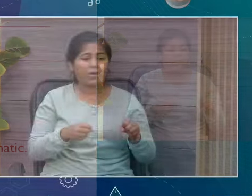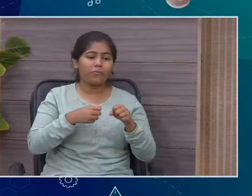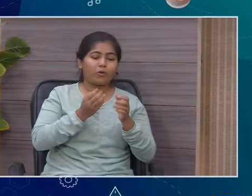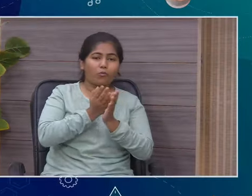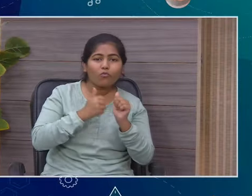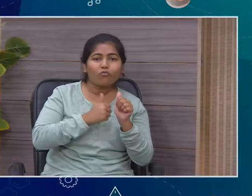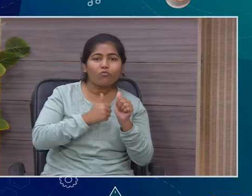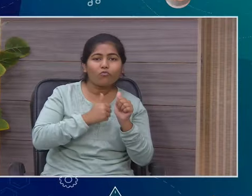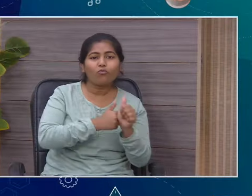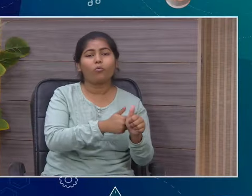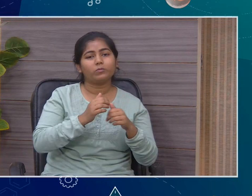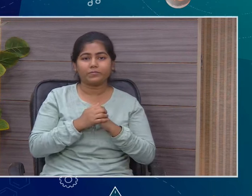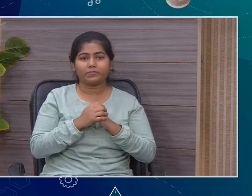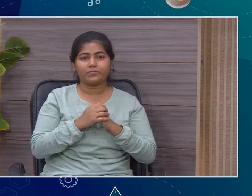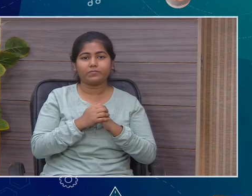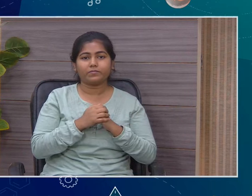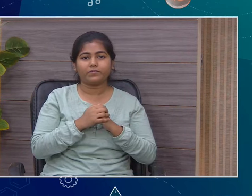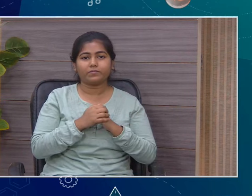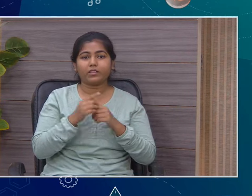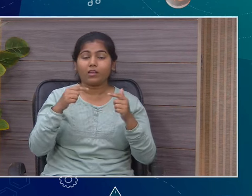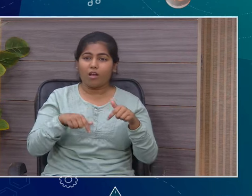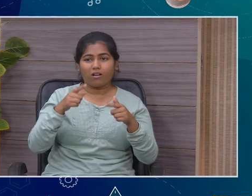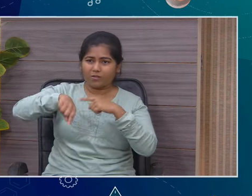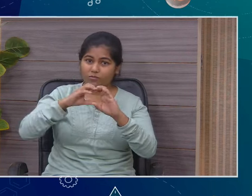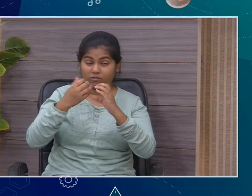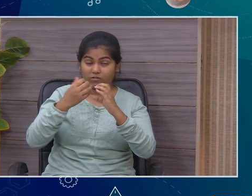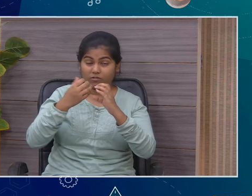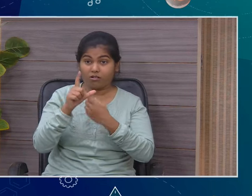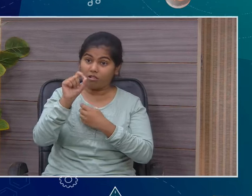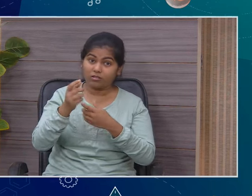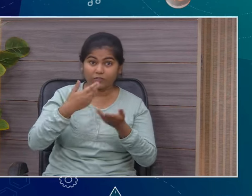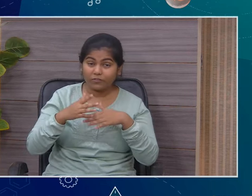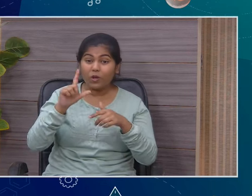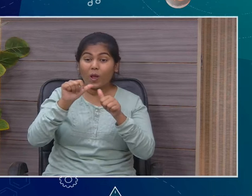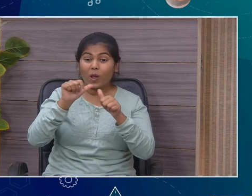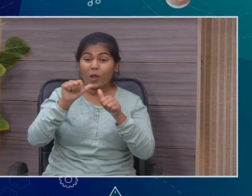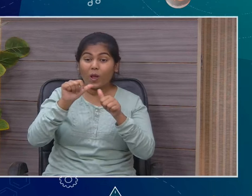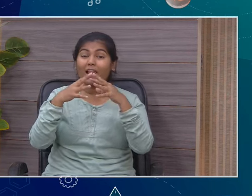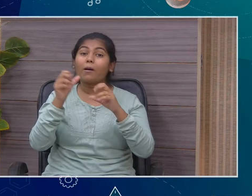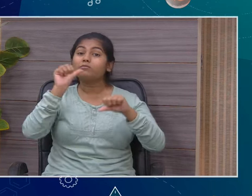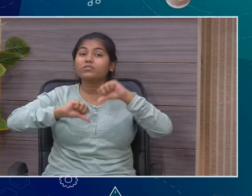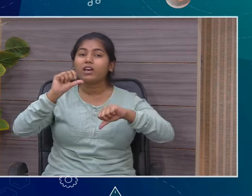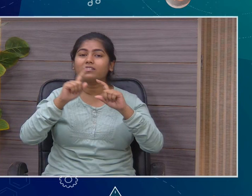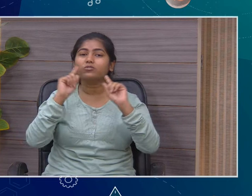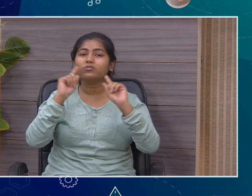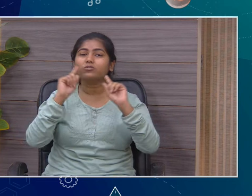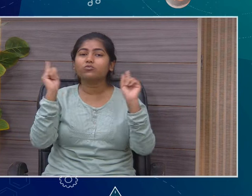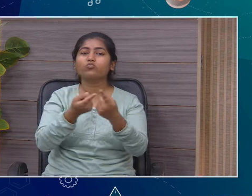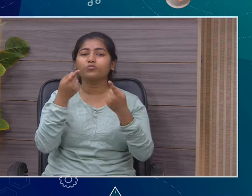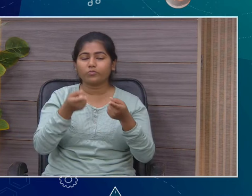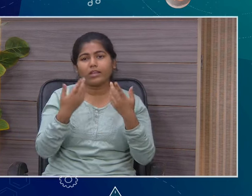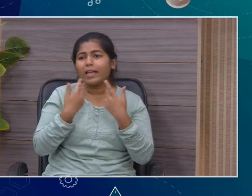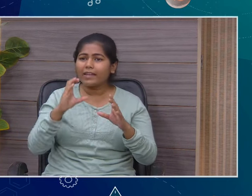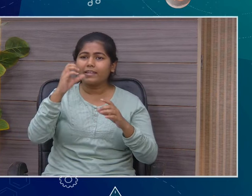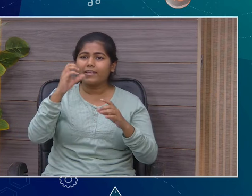पढ़ने वाले हैं कि बच्चों आप क्लास टेंथ में आ गए हैं तो जरूर लैब में जरूर गए होंगे, ये मेरा ये मानना है। और किसी भी लैब में जाएं,